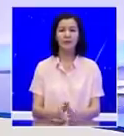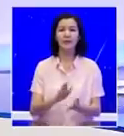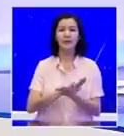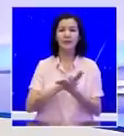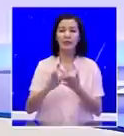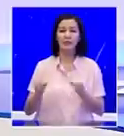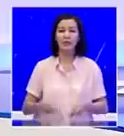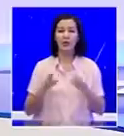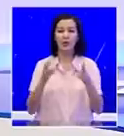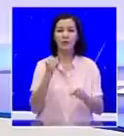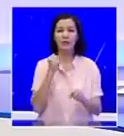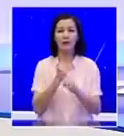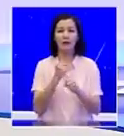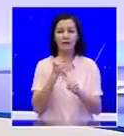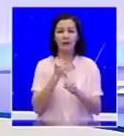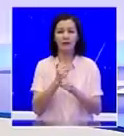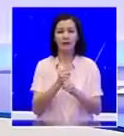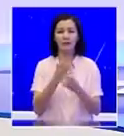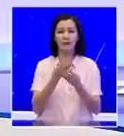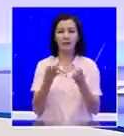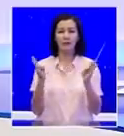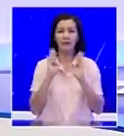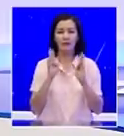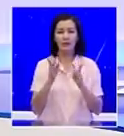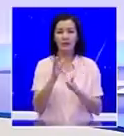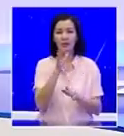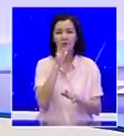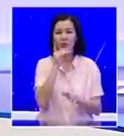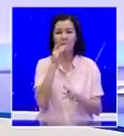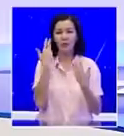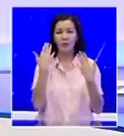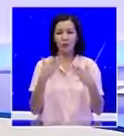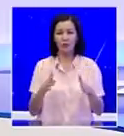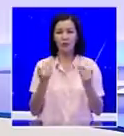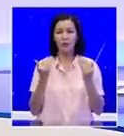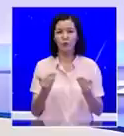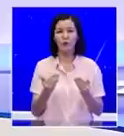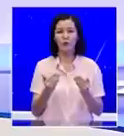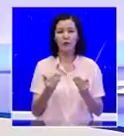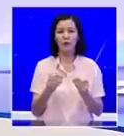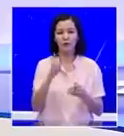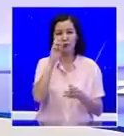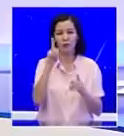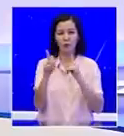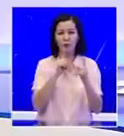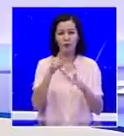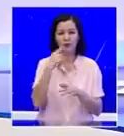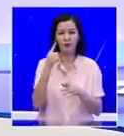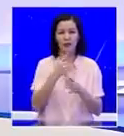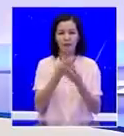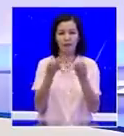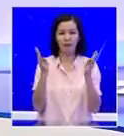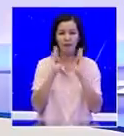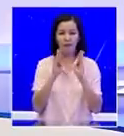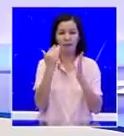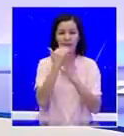Санитарлық қауіпсіздік қатаң сақталса, карантин режимі жеңілдетіледі. Бұл туралы премьер-министр бүгінгі үкімет отырысында айтты. Яғни карантиндік